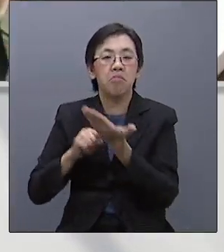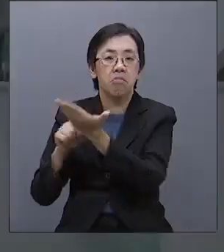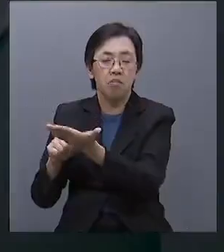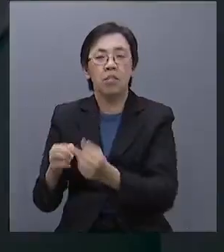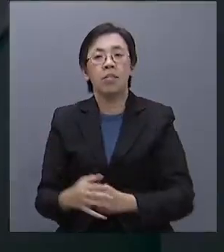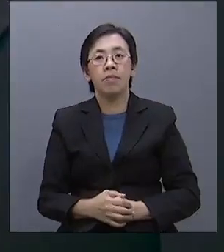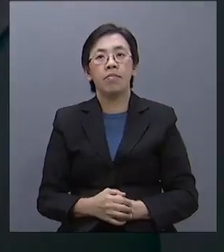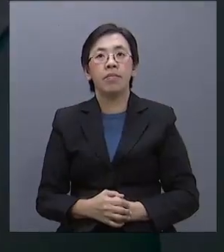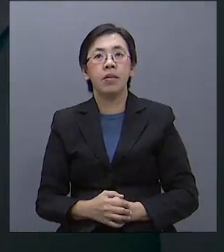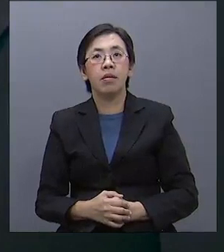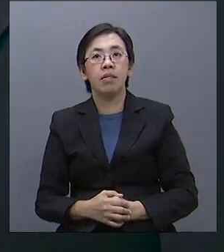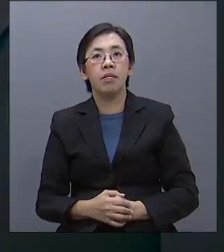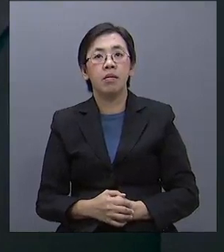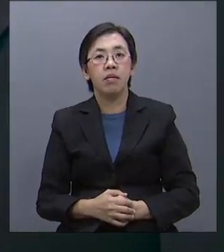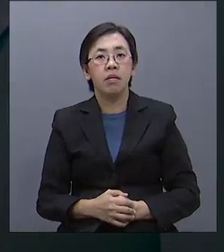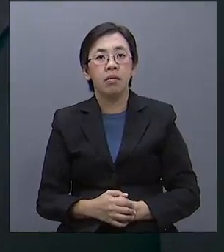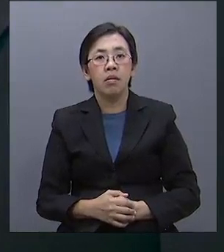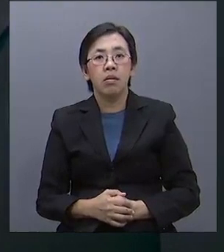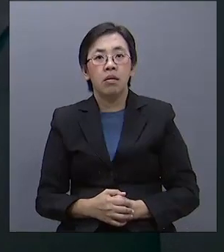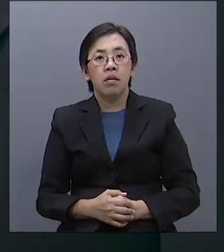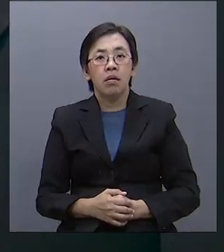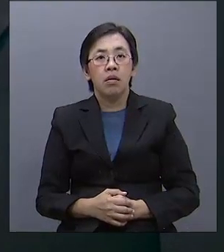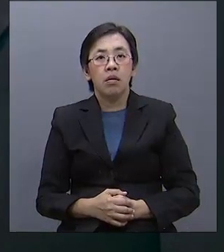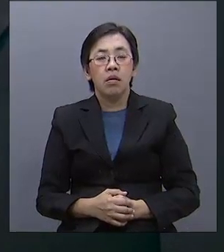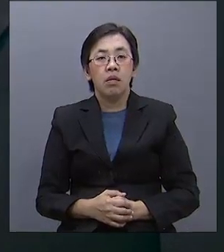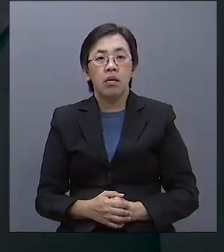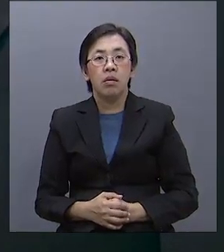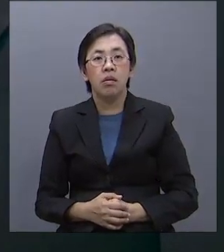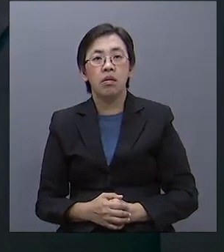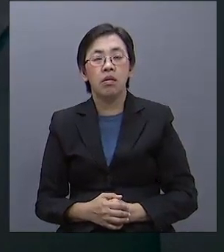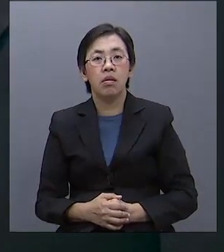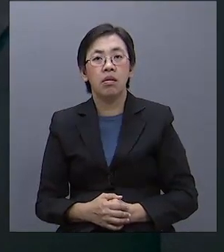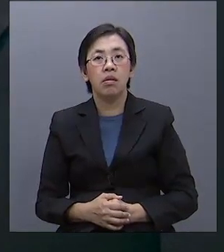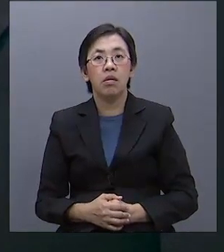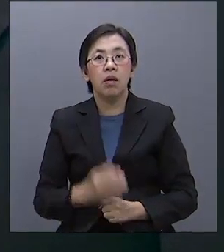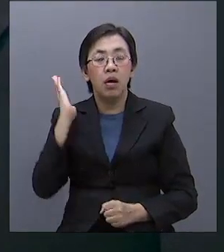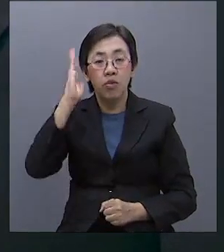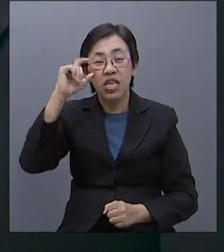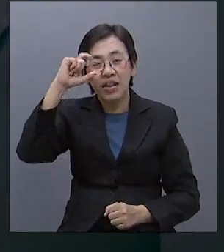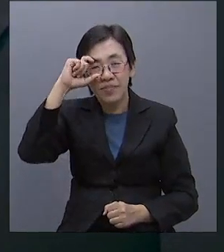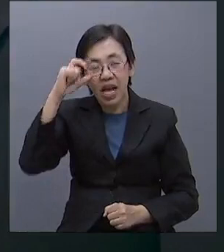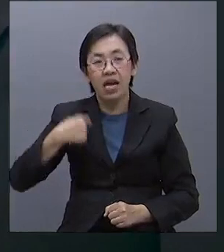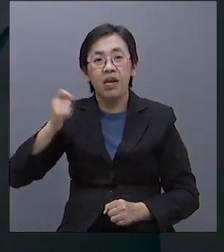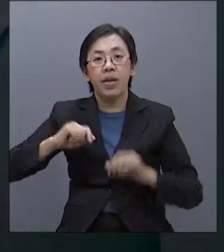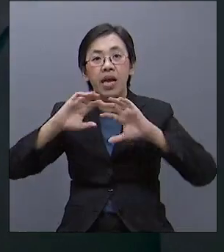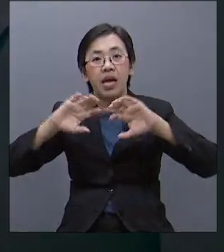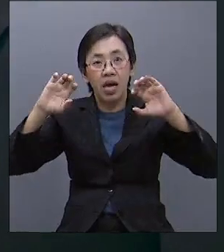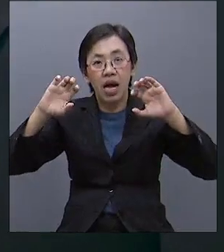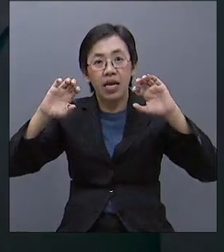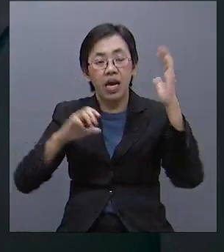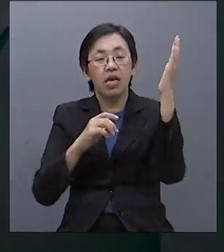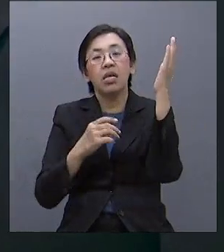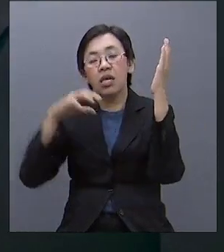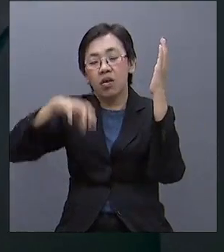แต่ว่ามีความเห็นจากคุณธนกฤตวรธนัชชากุลอัยการจังหวัดประจำสำนักงานอัย